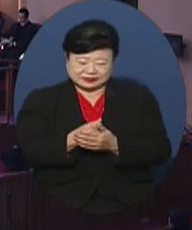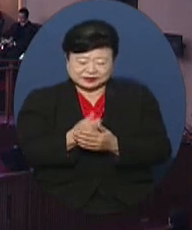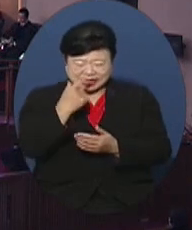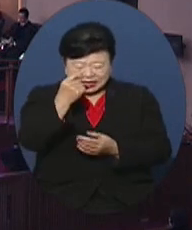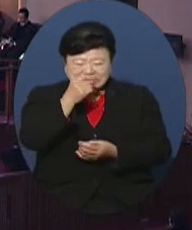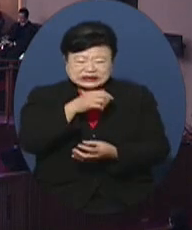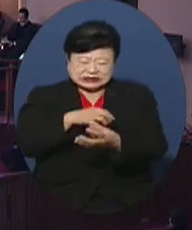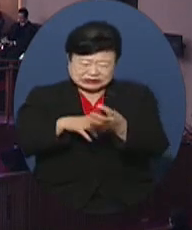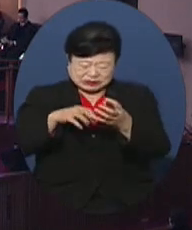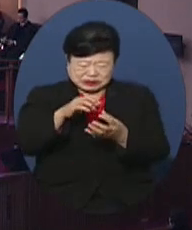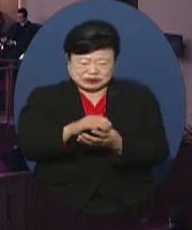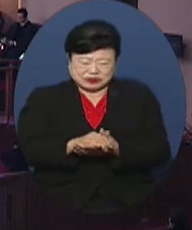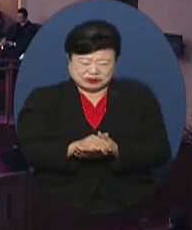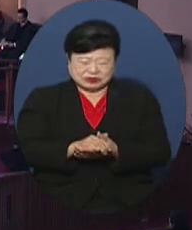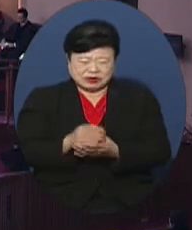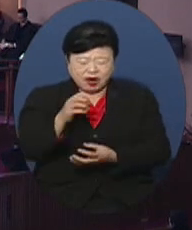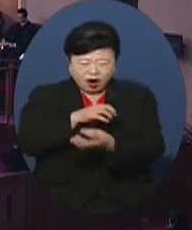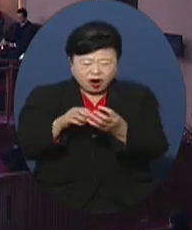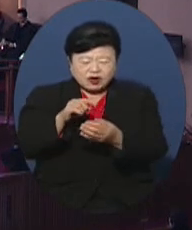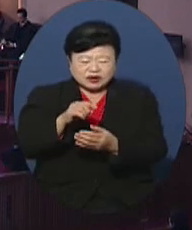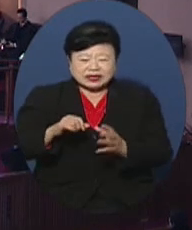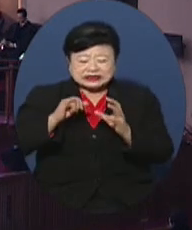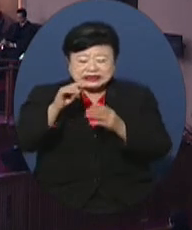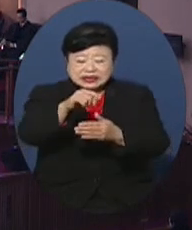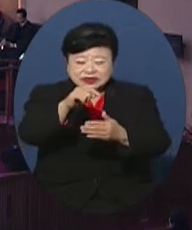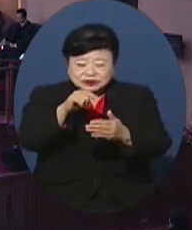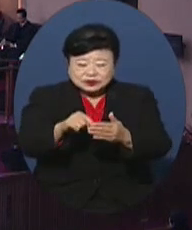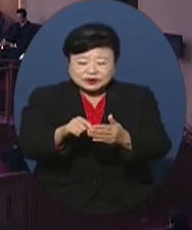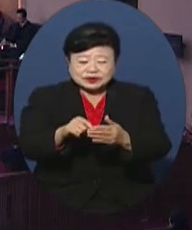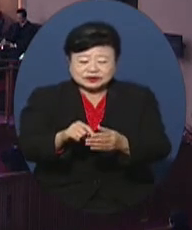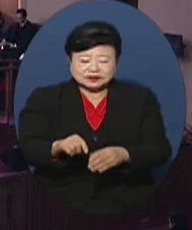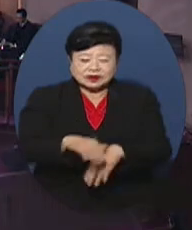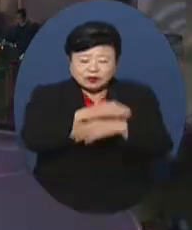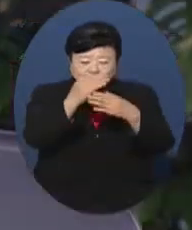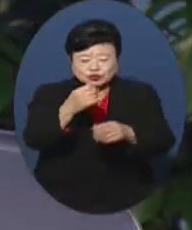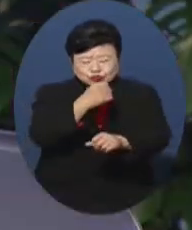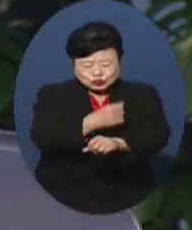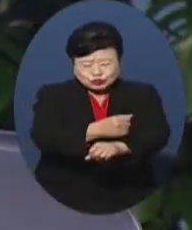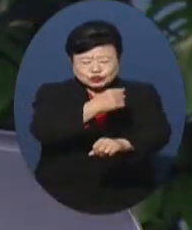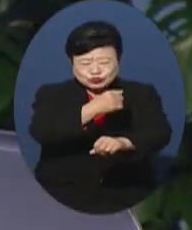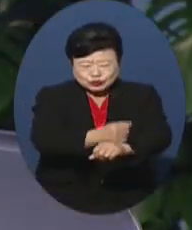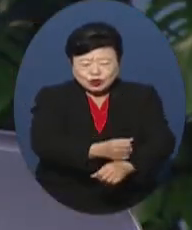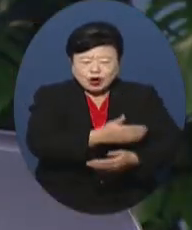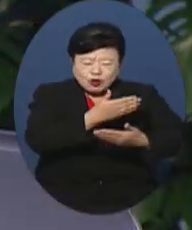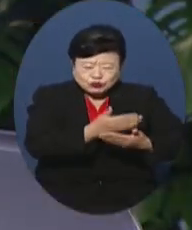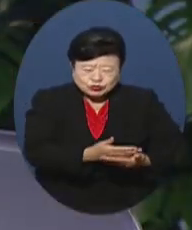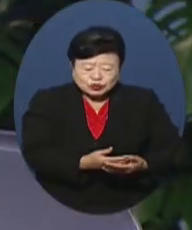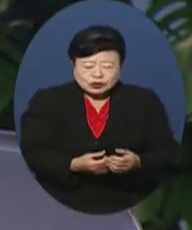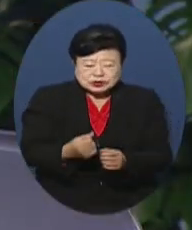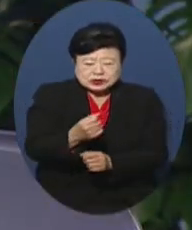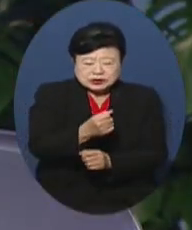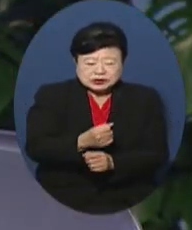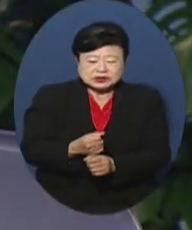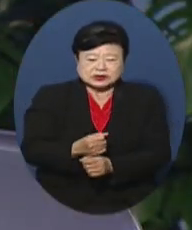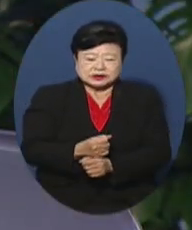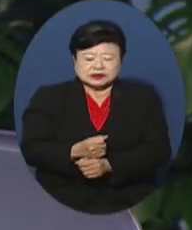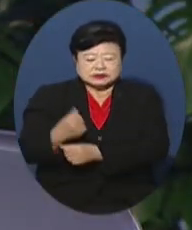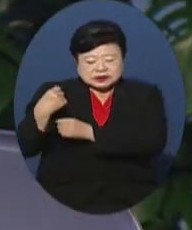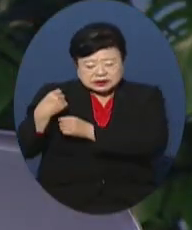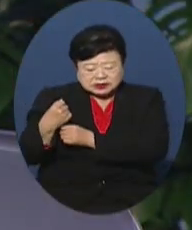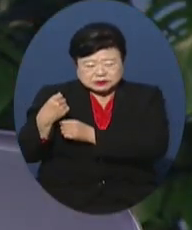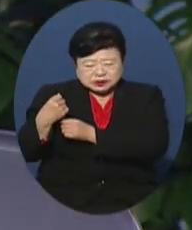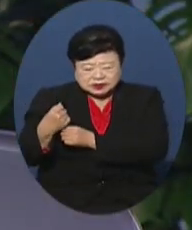가시덤불과 은극히 가득한 세상에서 저마다 수고하고 무거운 섬을